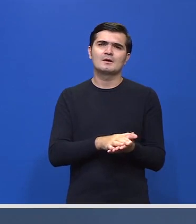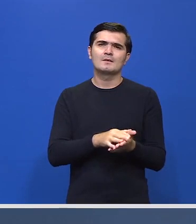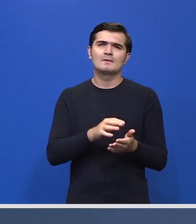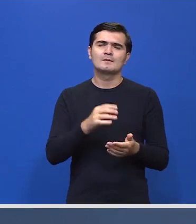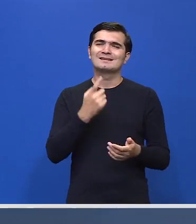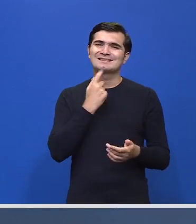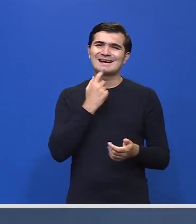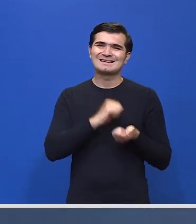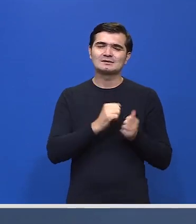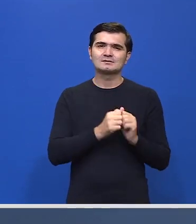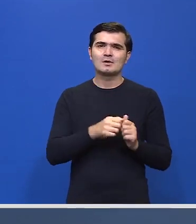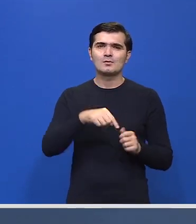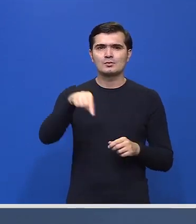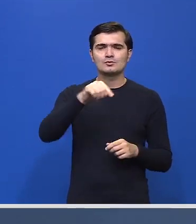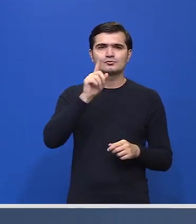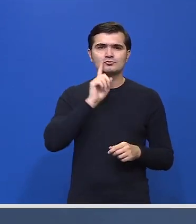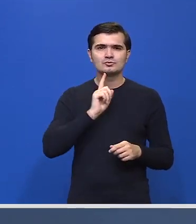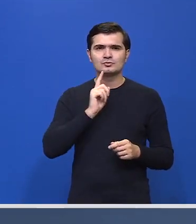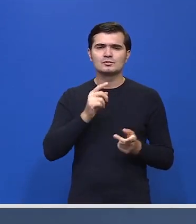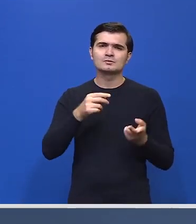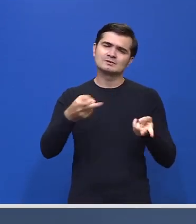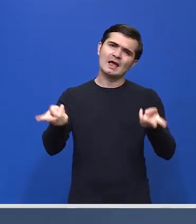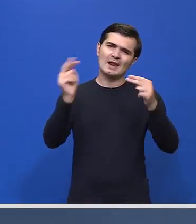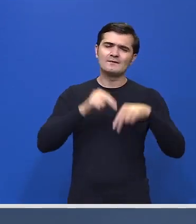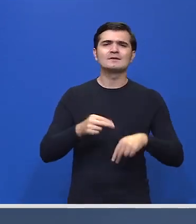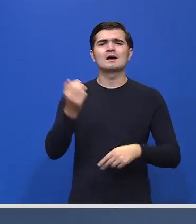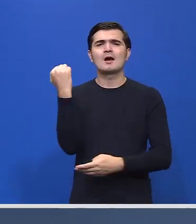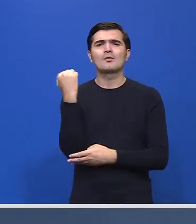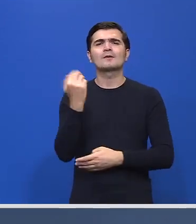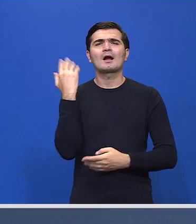sau zahăr, revenirea la cota de 19%.